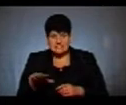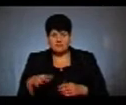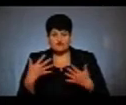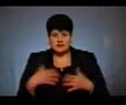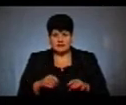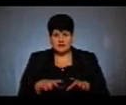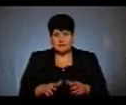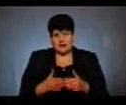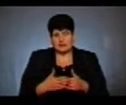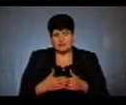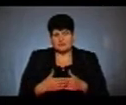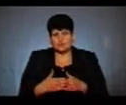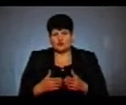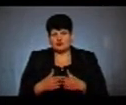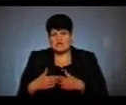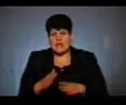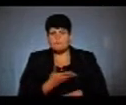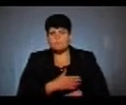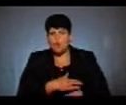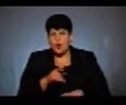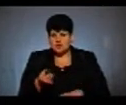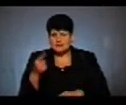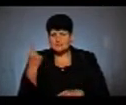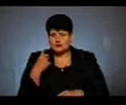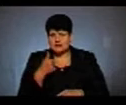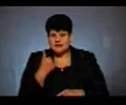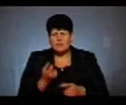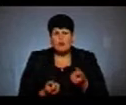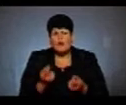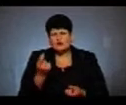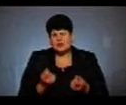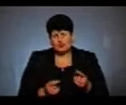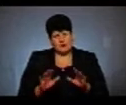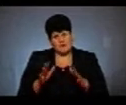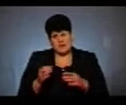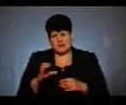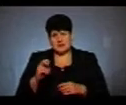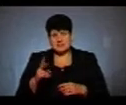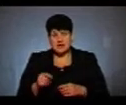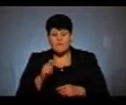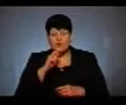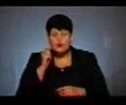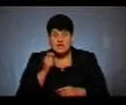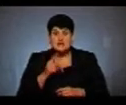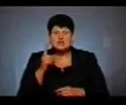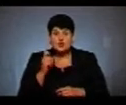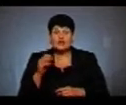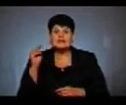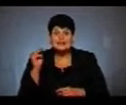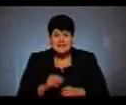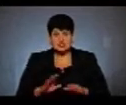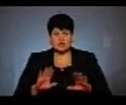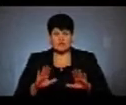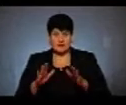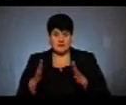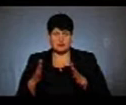прикладу, сусідня з нами Польща, за рік реєструються подонокі випадки сказу. А в Україні, на жаль, сотні, навіть тисячі. Якщо взяти,